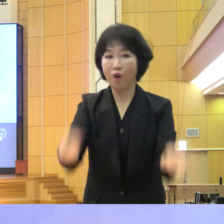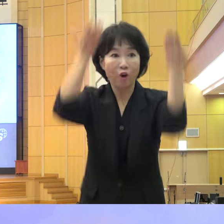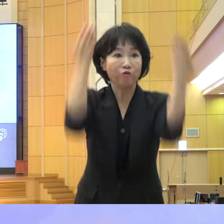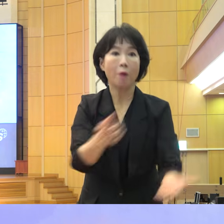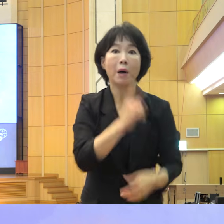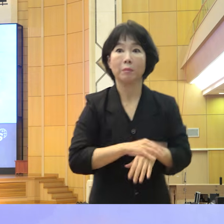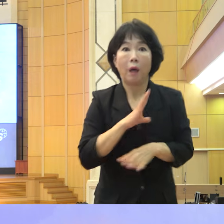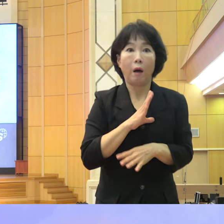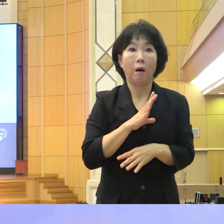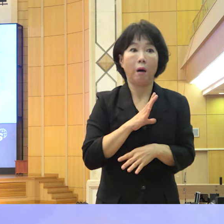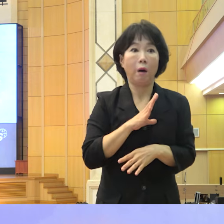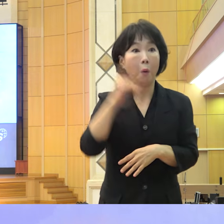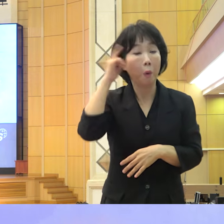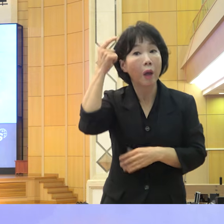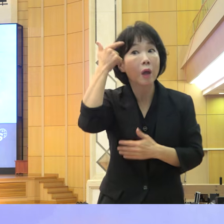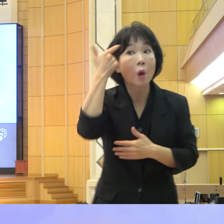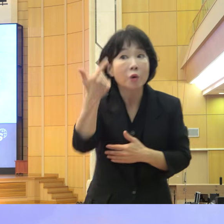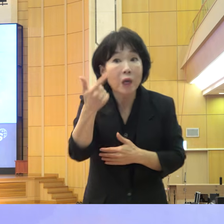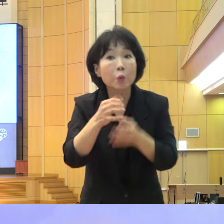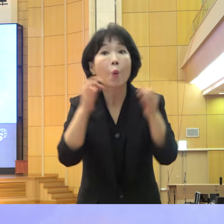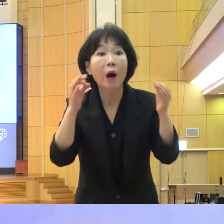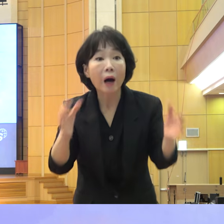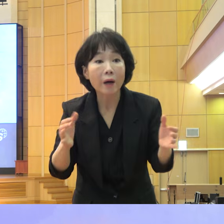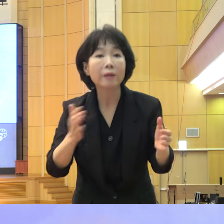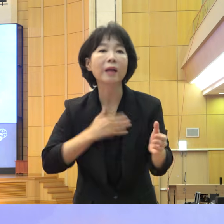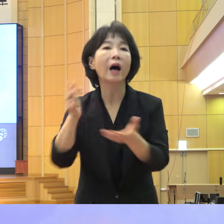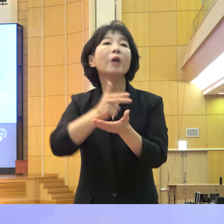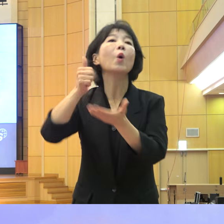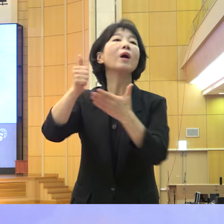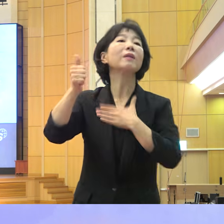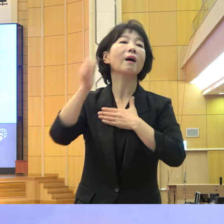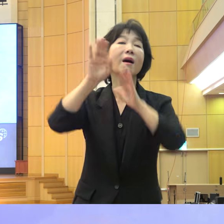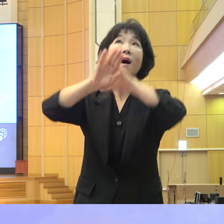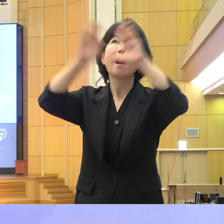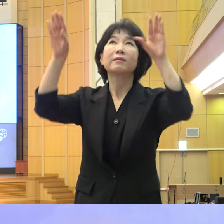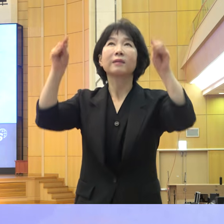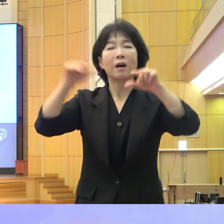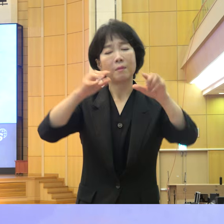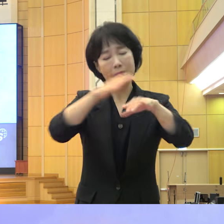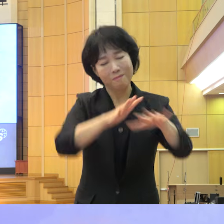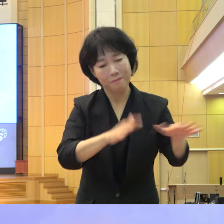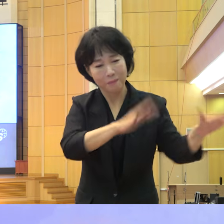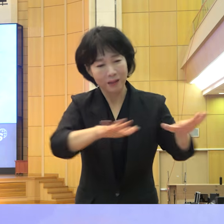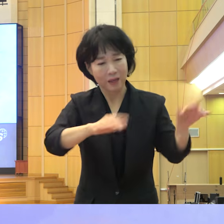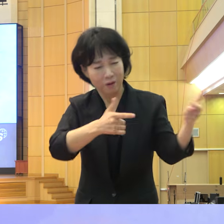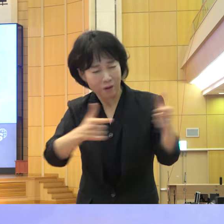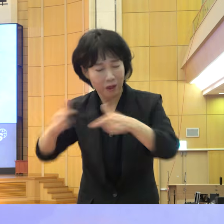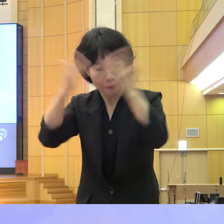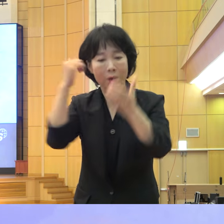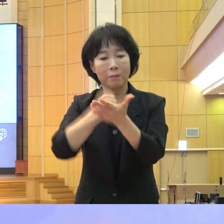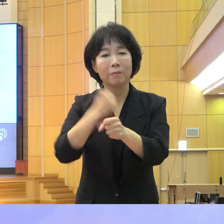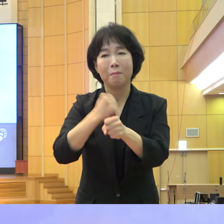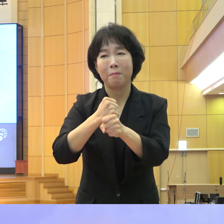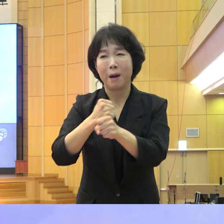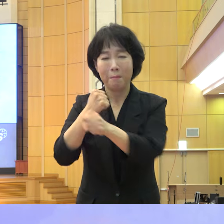이는 엿새 동안에 나 여호와가 하늘과 땅과 바다와 그 가운데 모든 걸